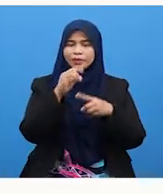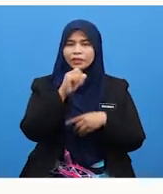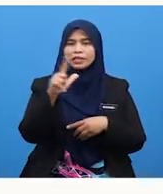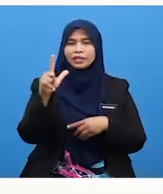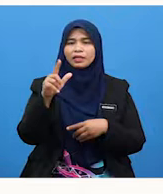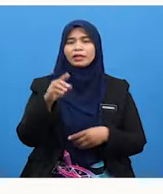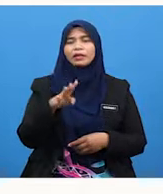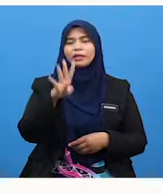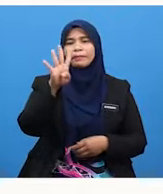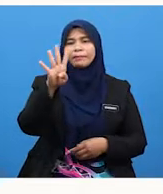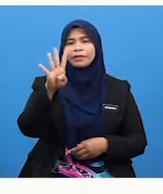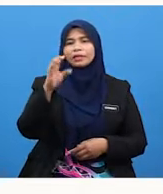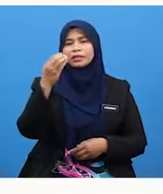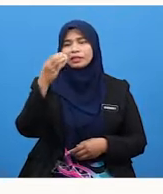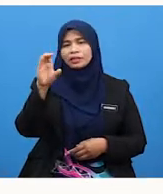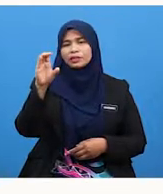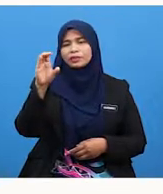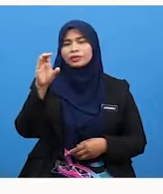Jawapannya adalah